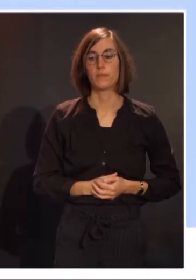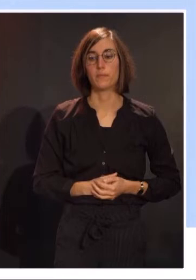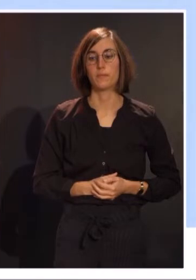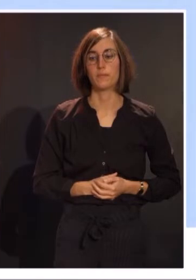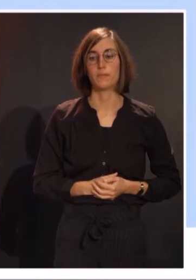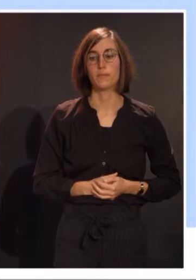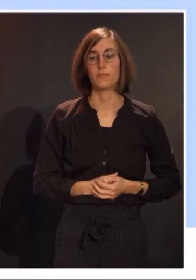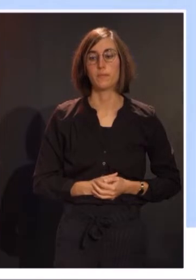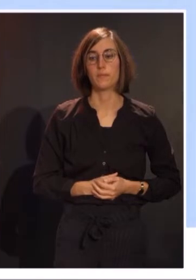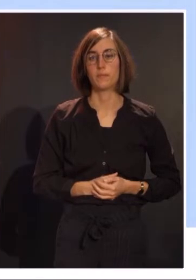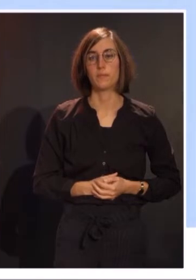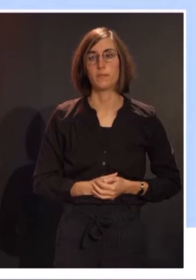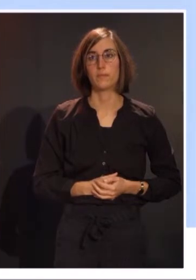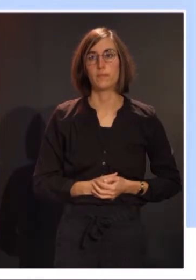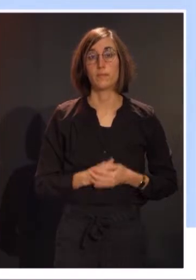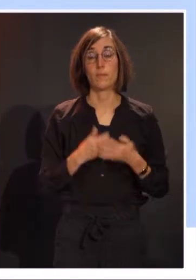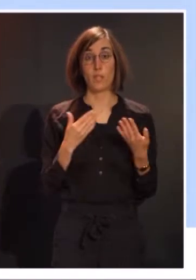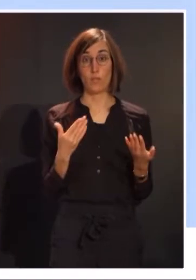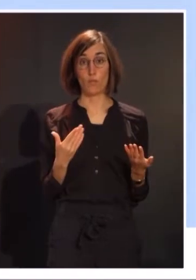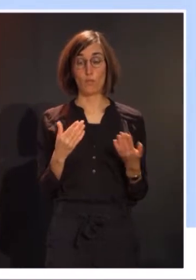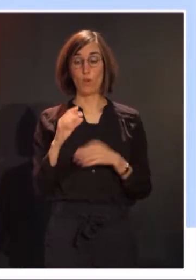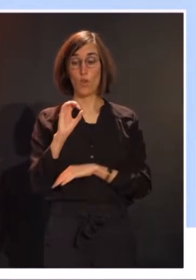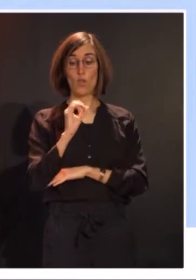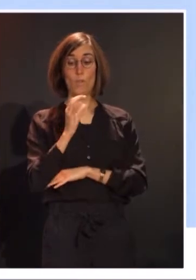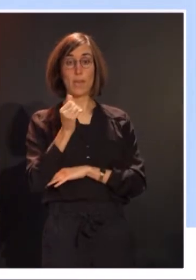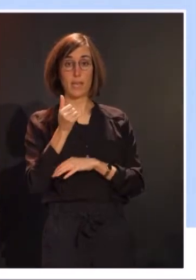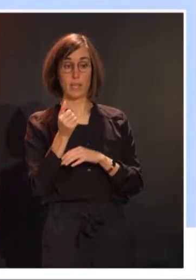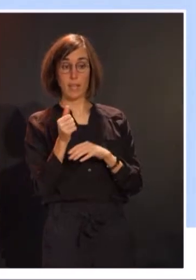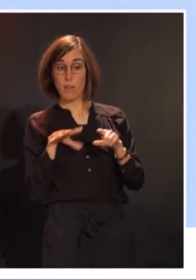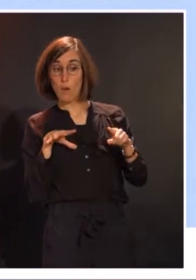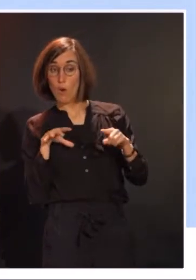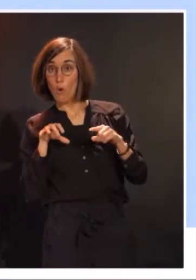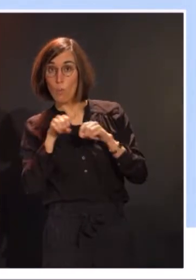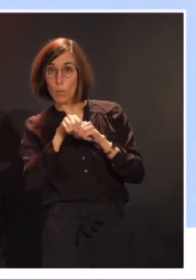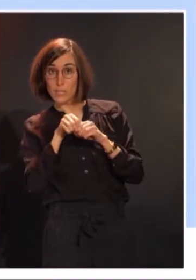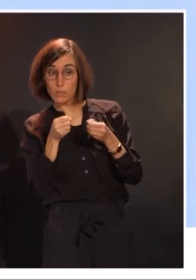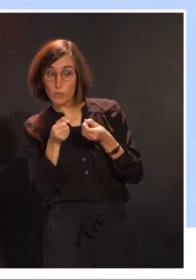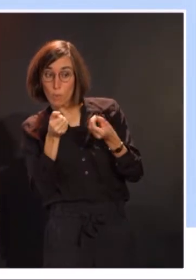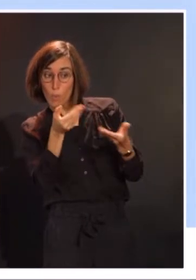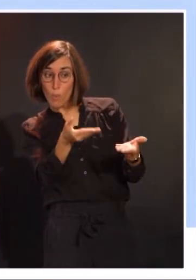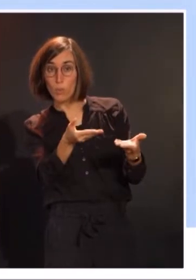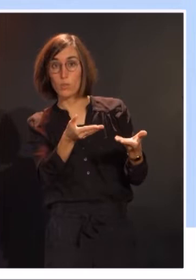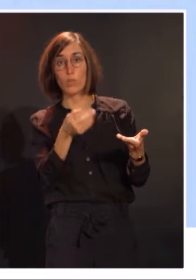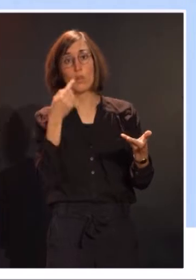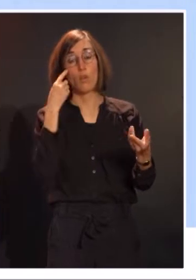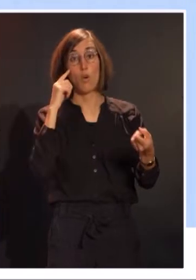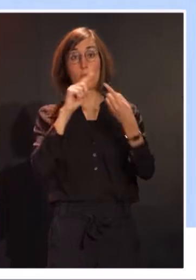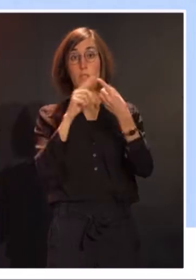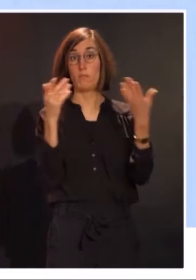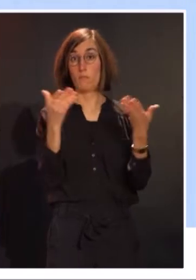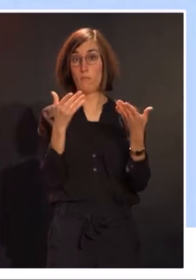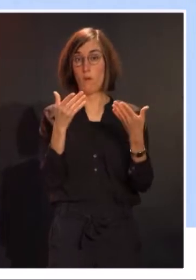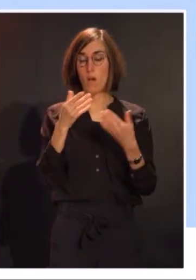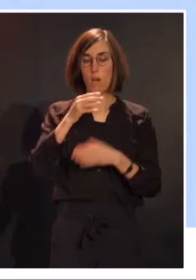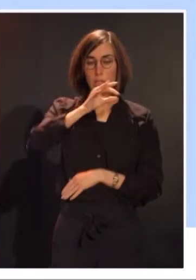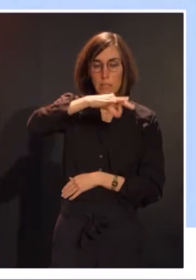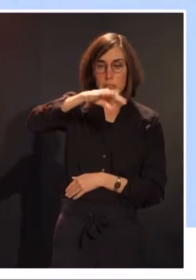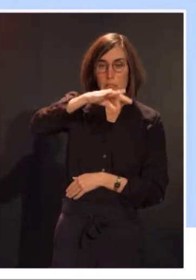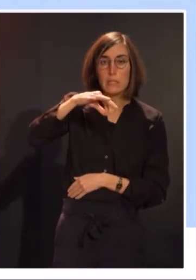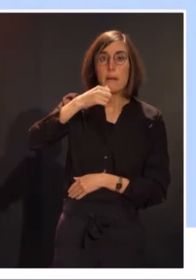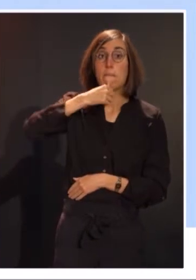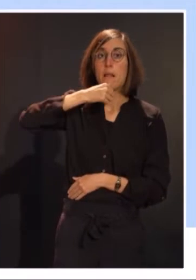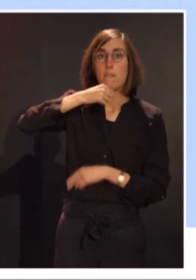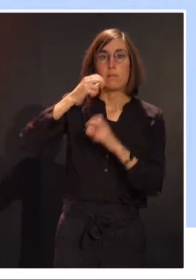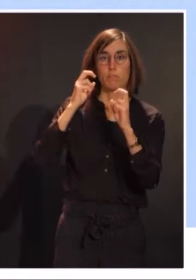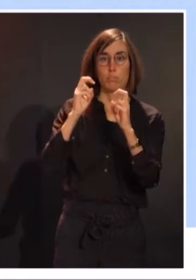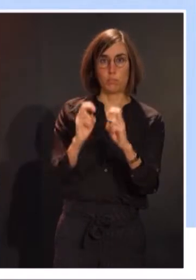Donc, la proposition d'une compensation numérique, c'était dans l'objectif de réduire la douleur et la fatigue lors du graphisme. Alors, c'était un jeune qui